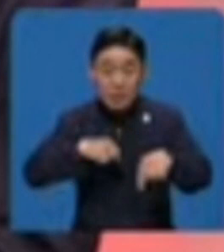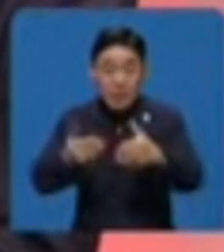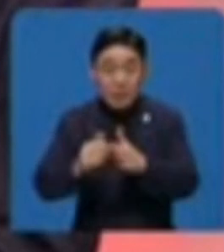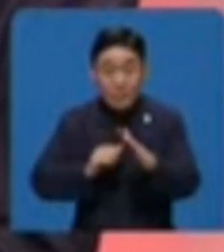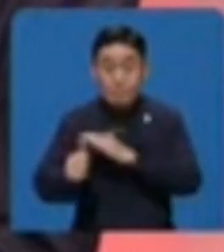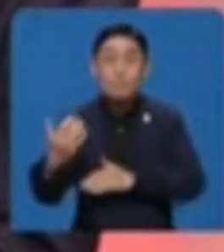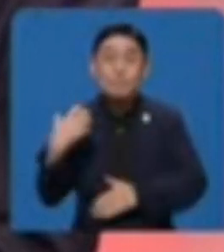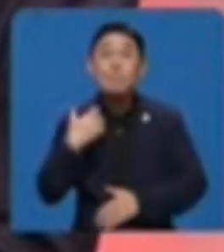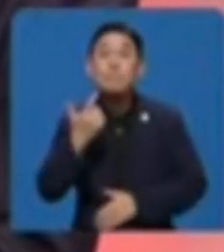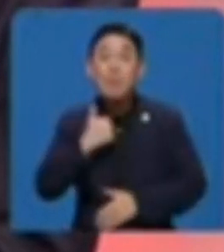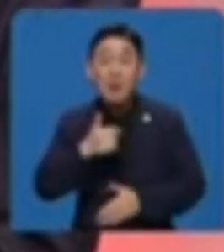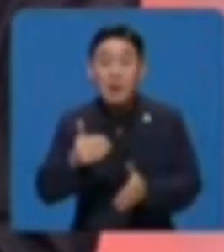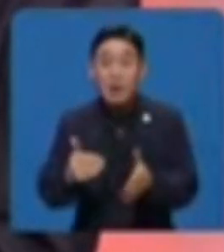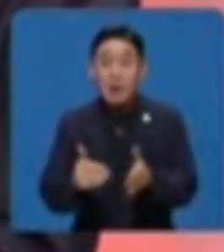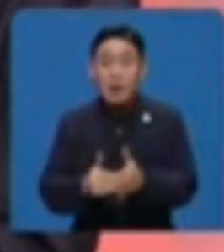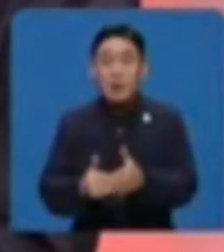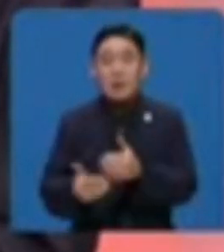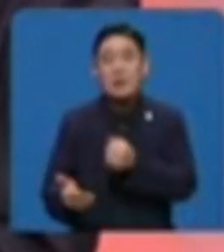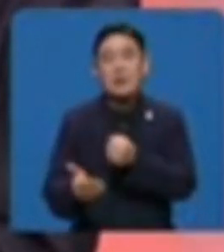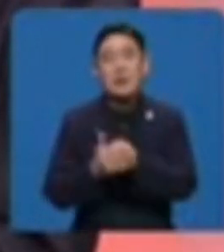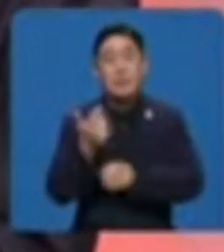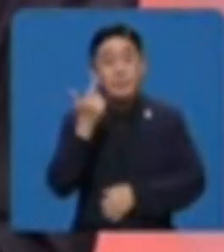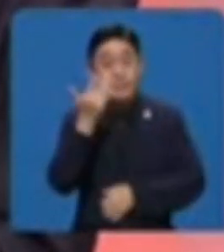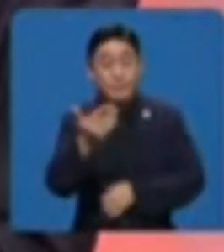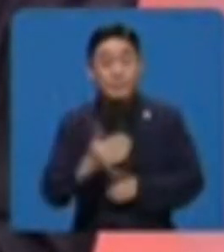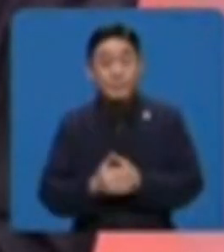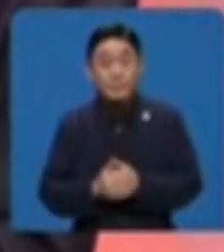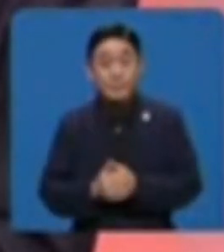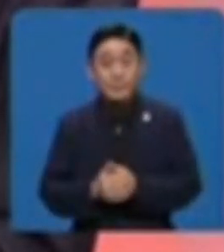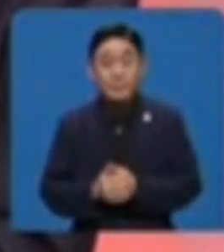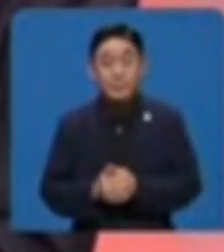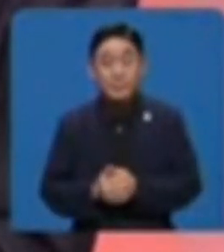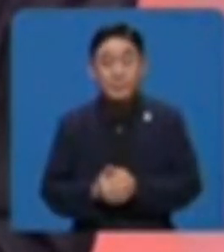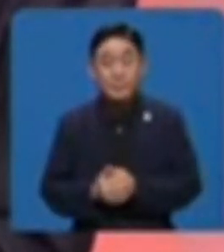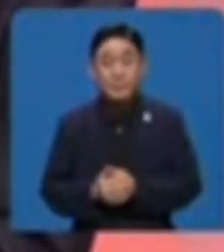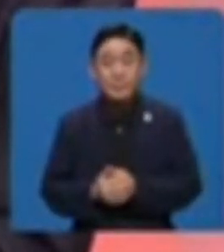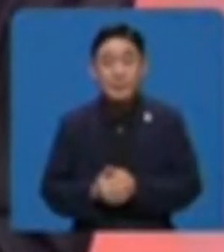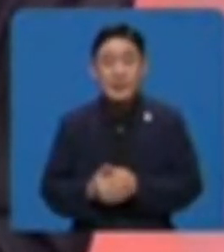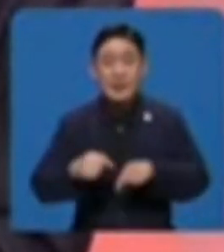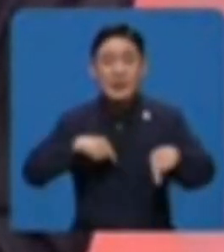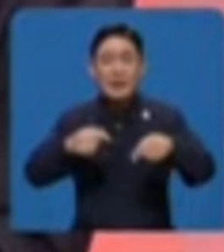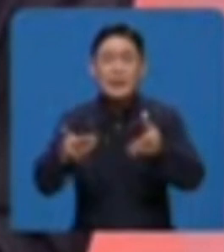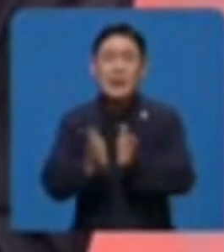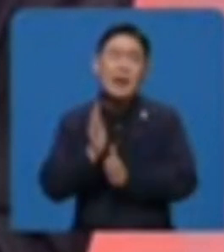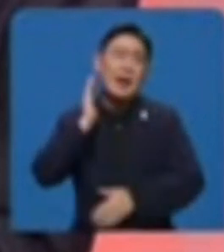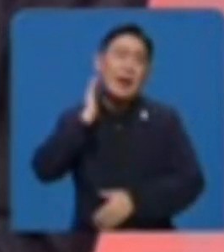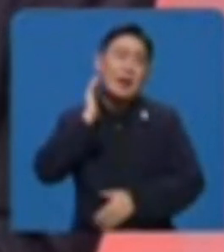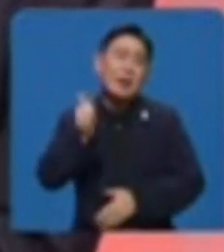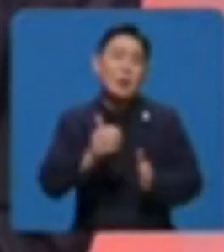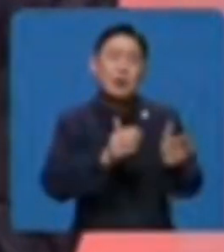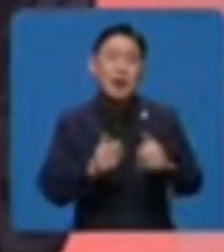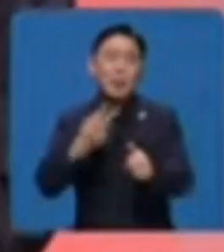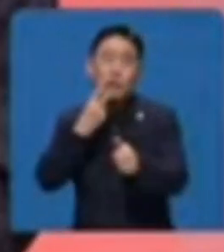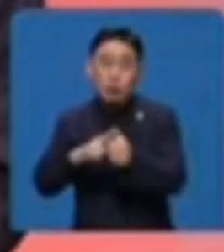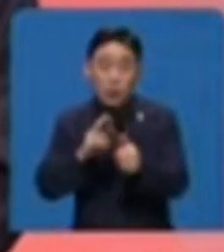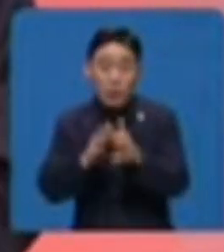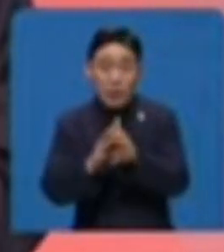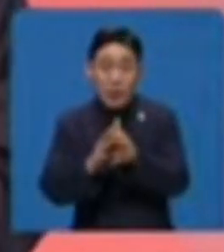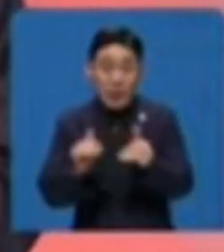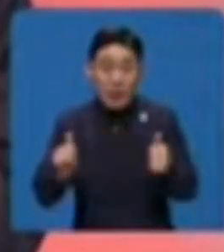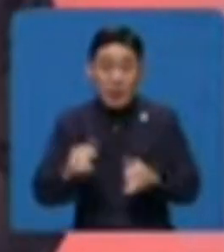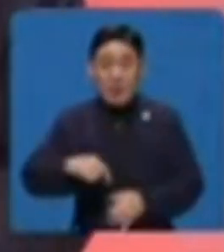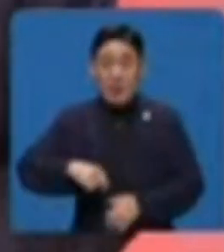우리 당 대표도 지내신 분이 아닙니까? 네. 그래서 제가 여쭤보는 것인데 이렇게 당의 대통령 예비 후보가